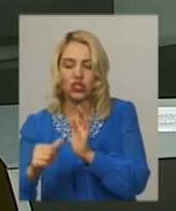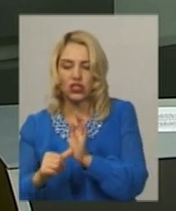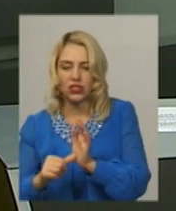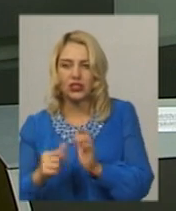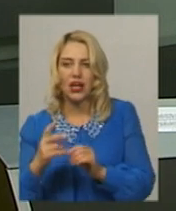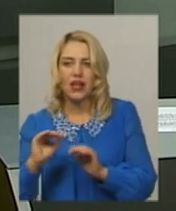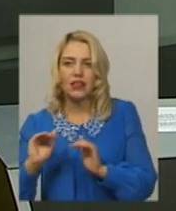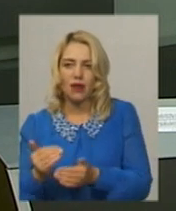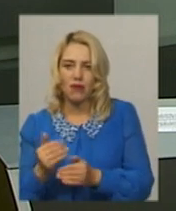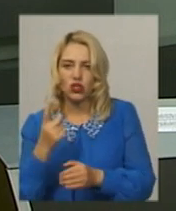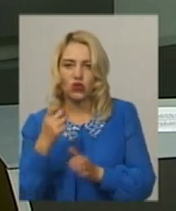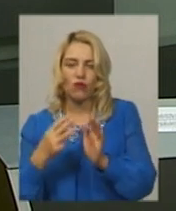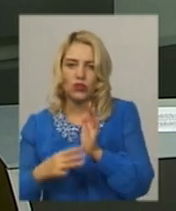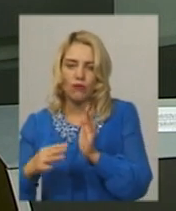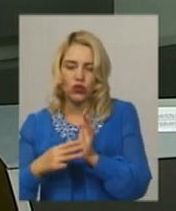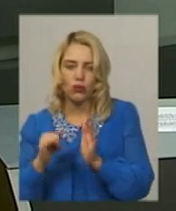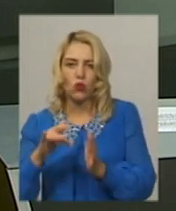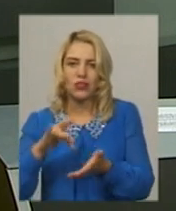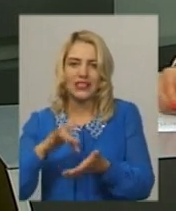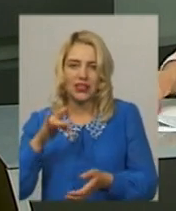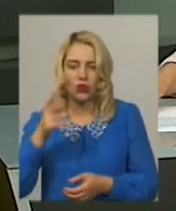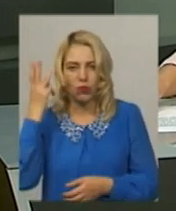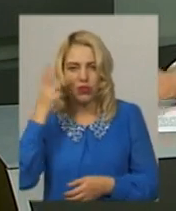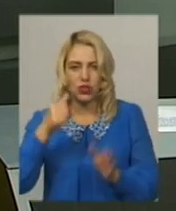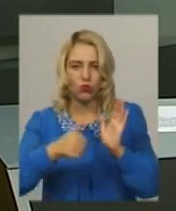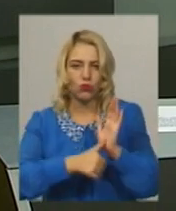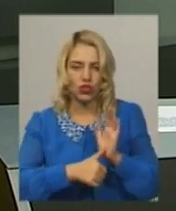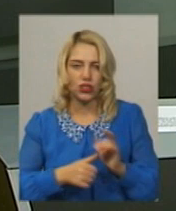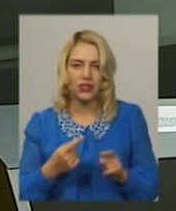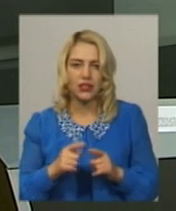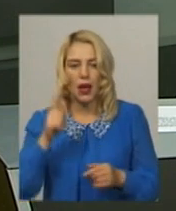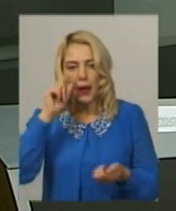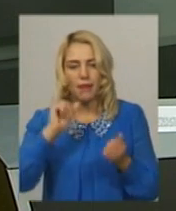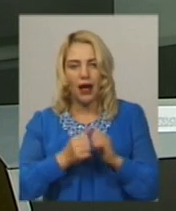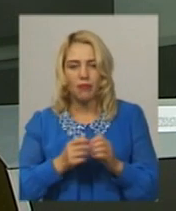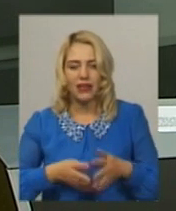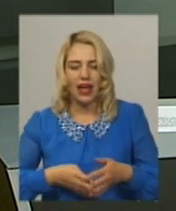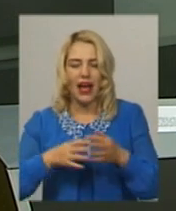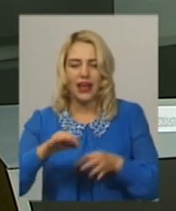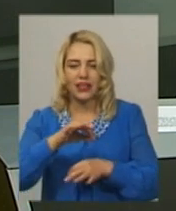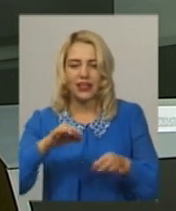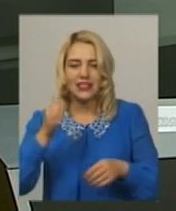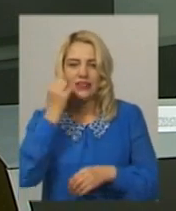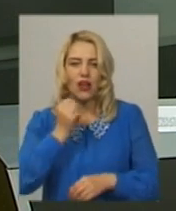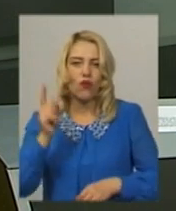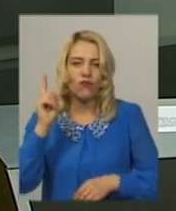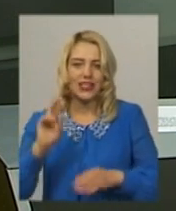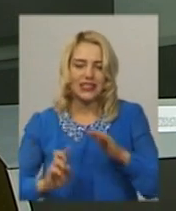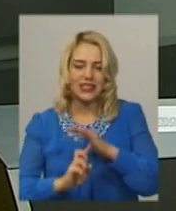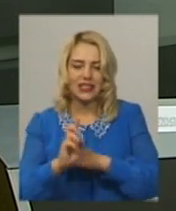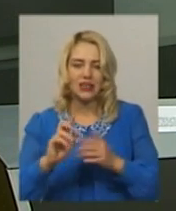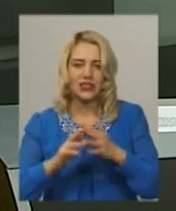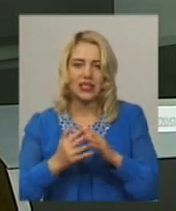на 188-му із центром у Хмельницькому – 6. Пам'ятка архітектури старовинна церква, що знаходиться у селі